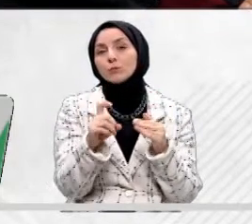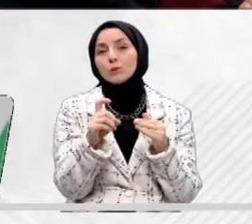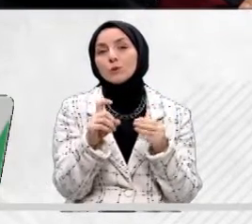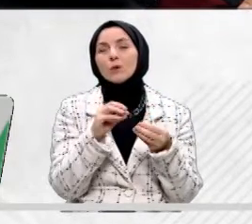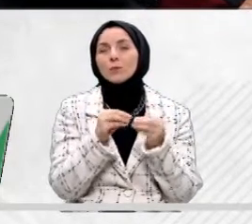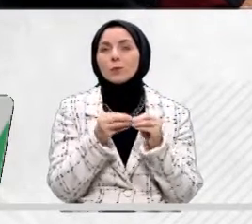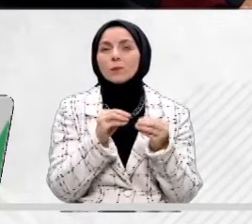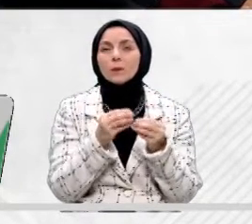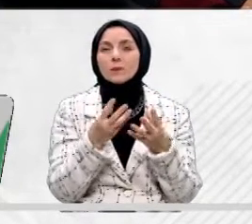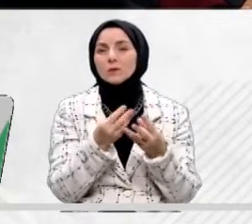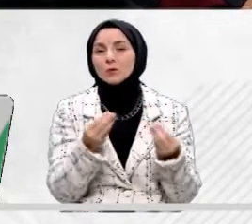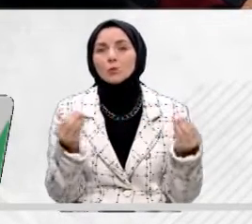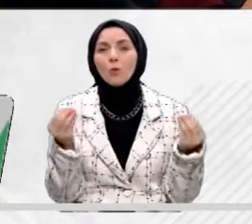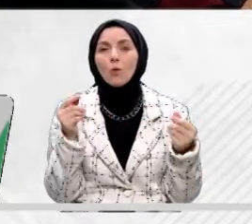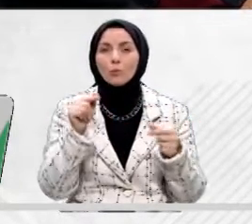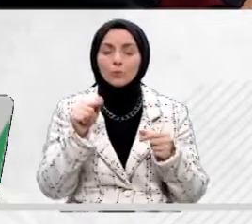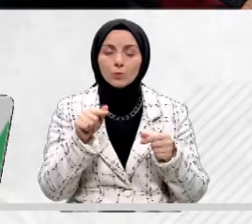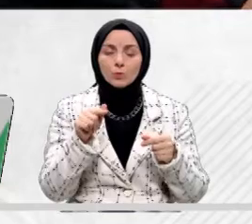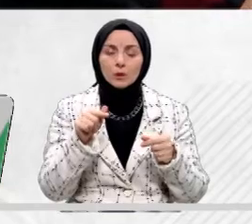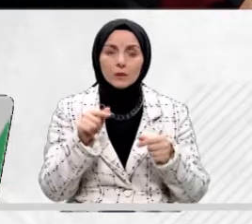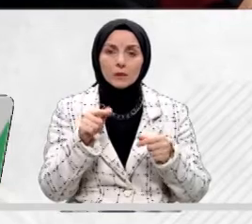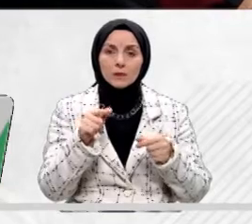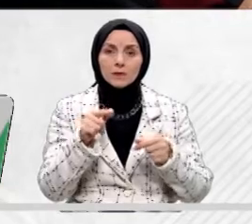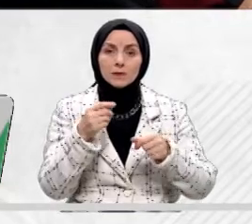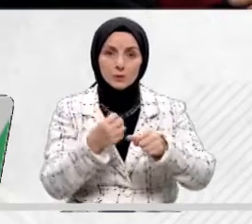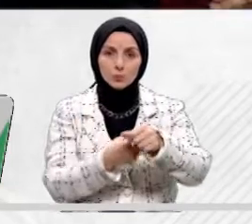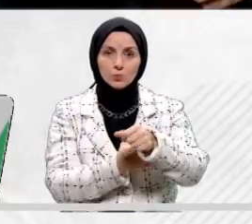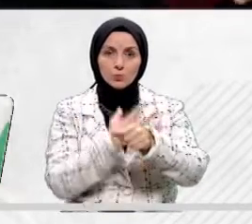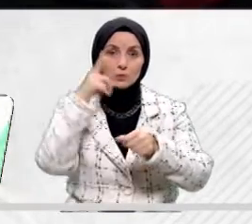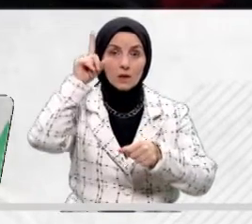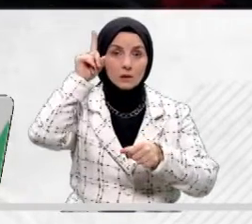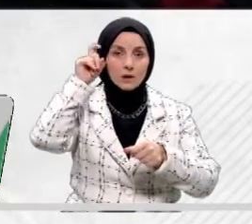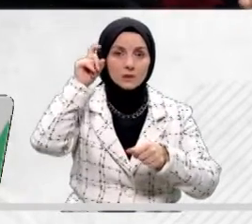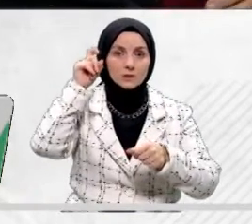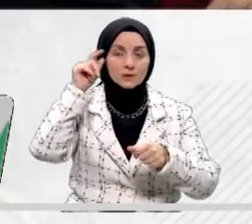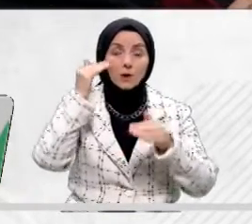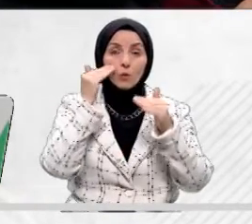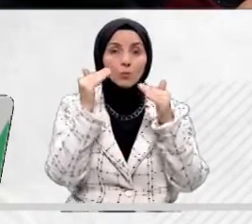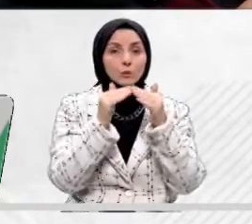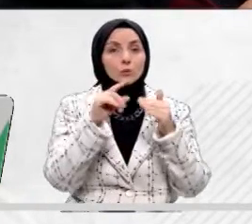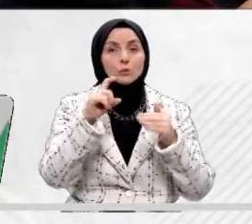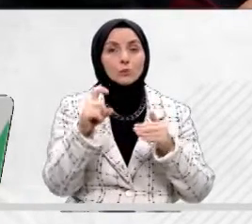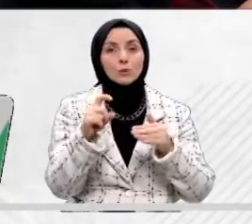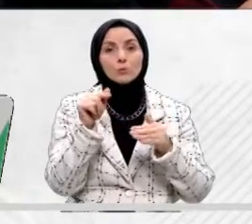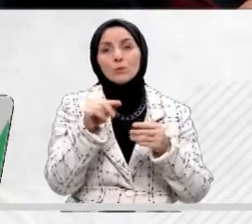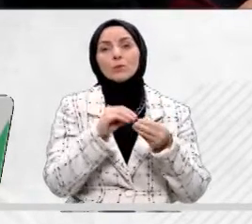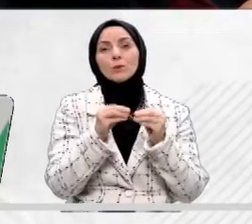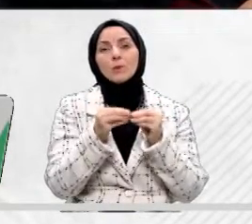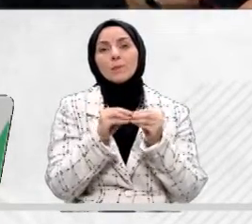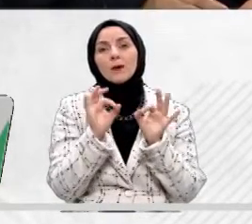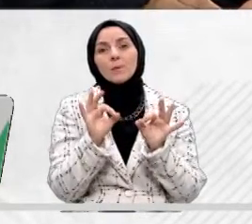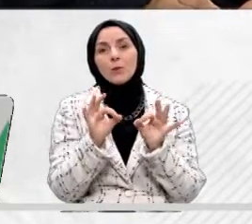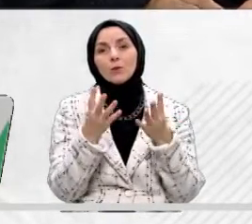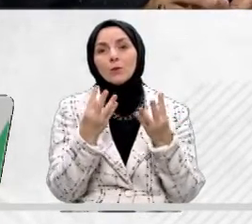sosyal zeka yapısına uygun olup olmadığından ortaya çıkıyor bu da işte okul okul